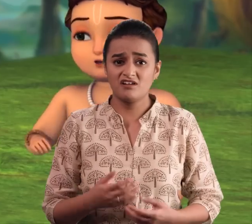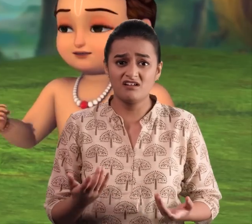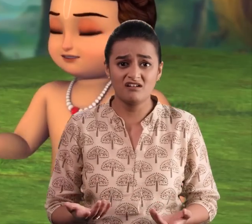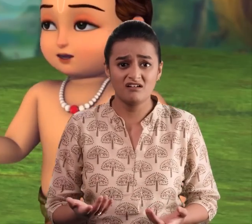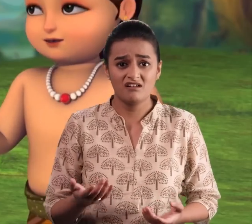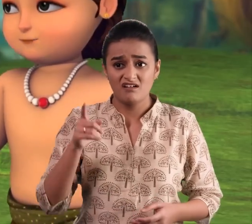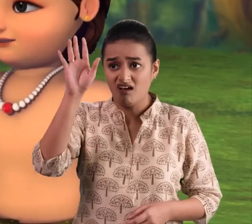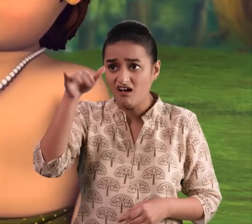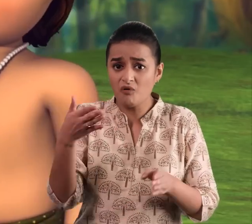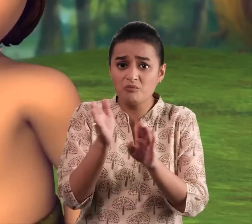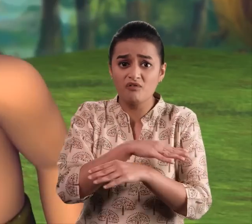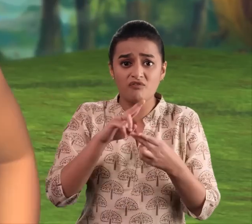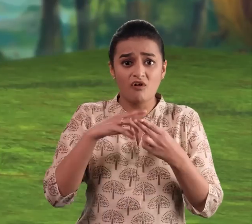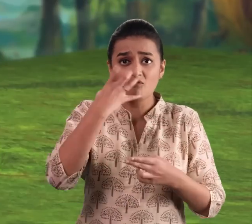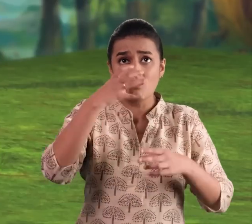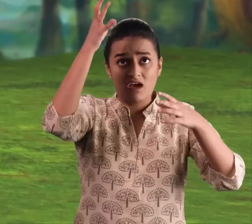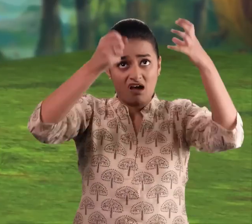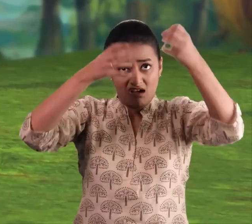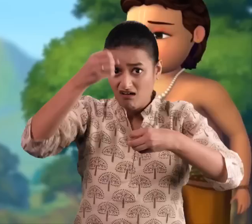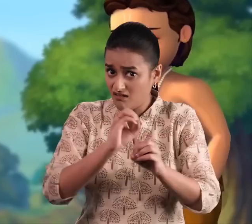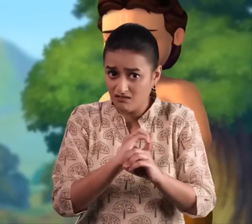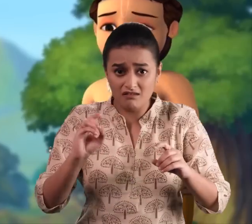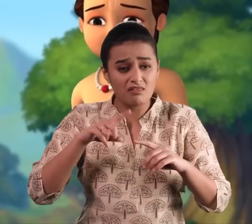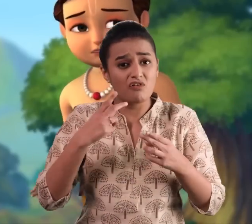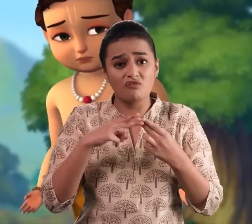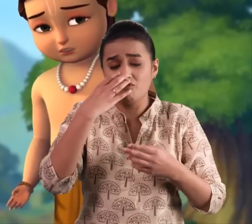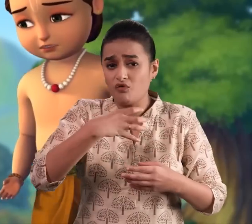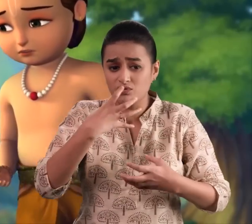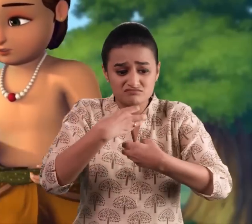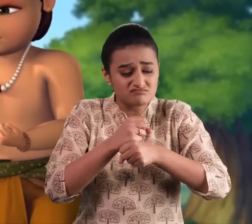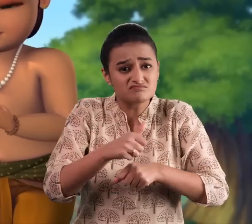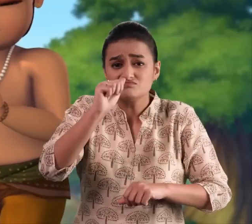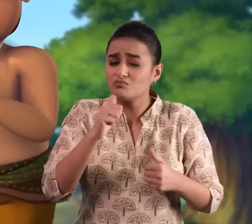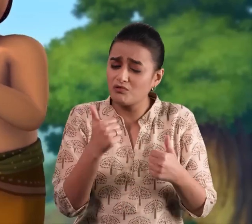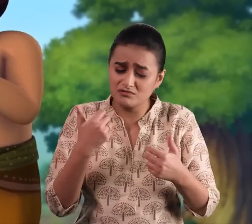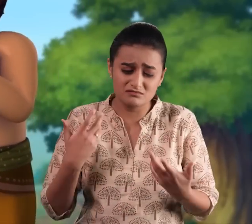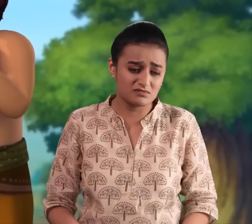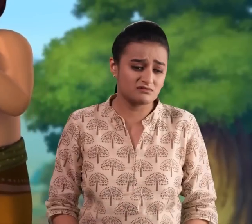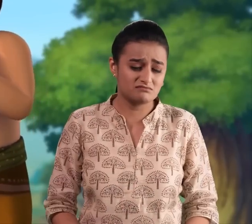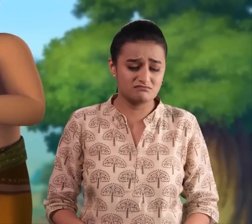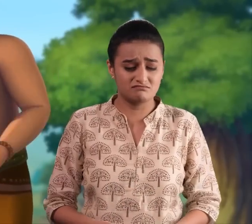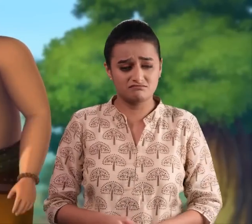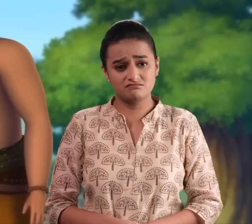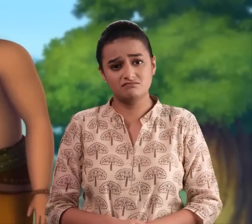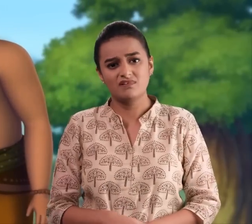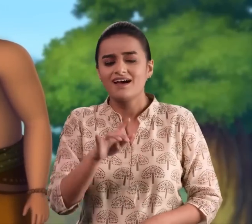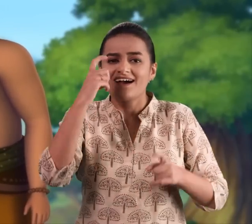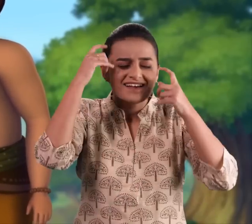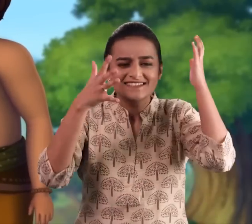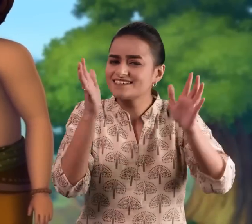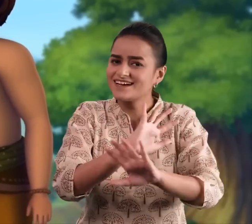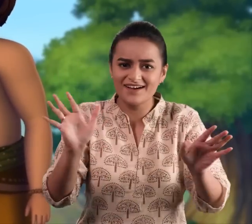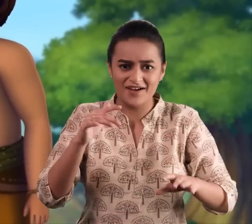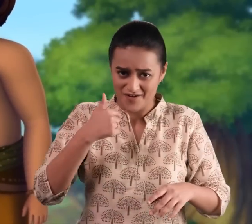यदि हम उनके आने से पहले फल नहीं तोड़ पाए तो फिर फलों का रस पीने को नहीं मिलने वाला मुझे। चिंता